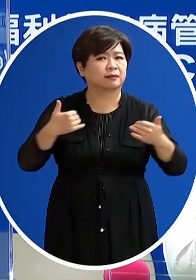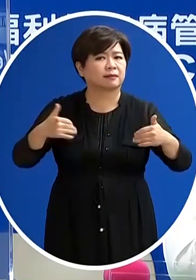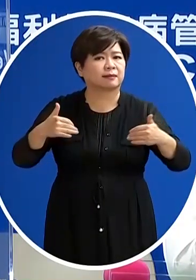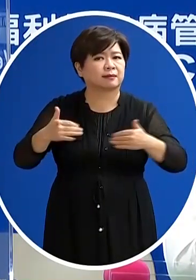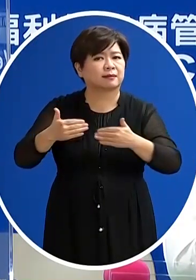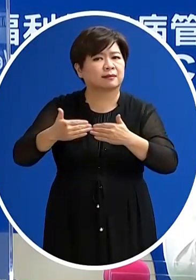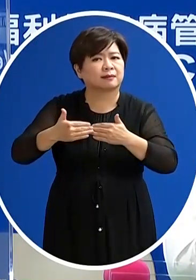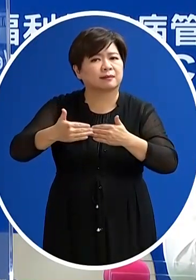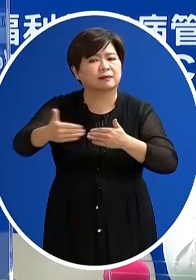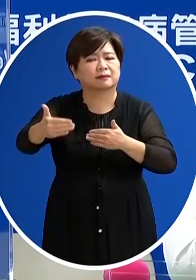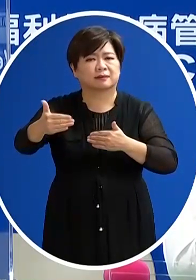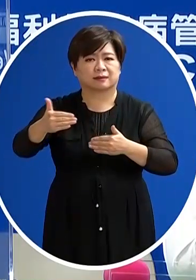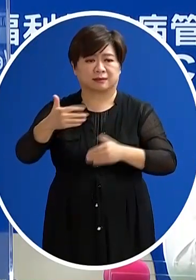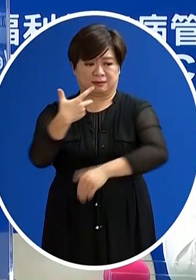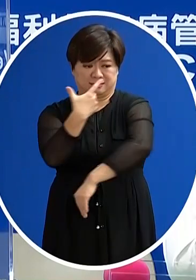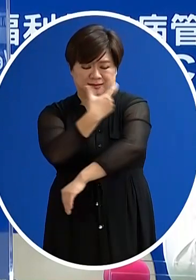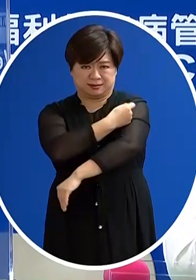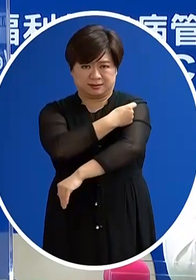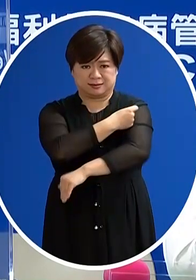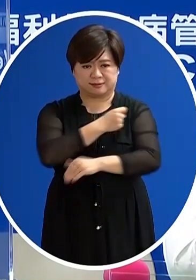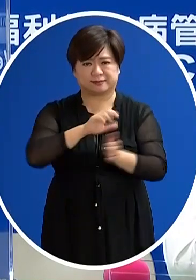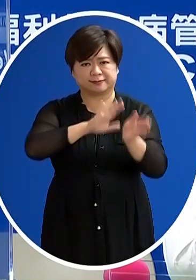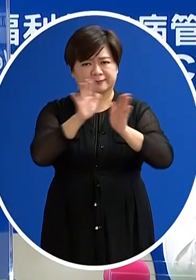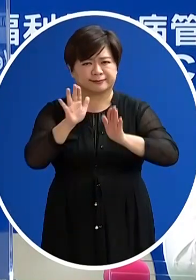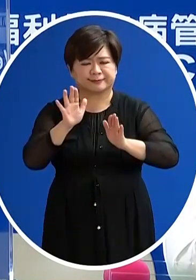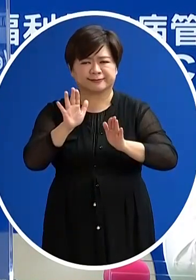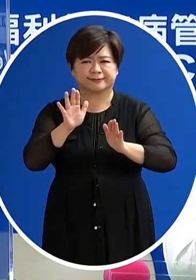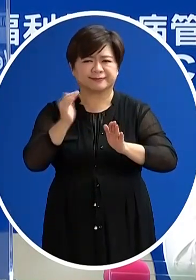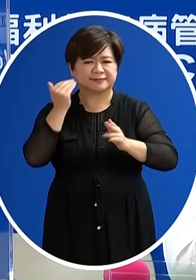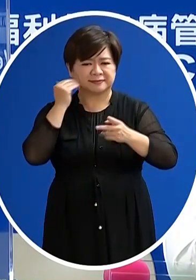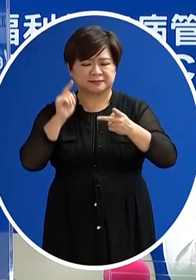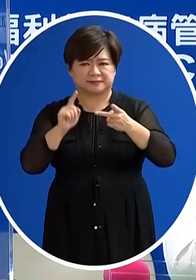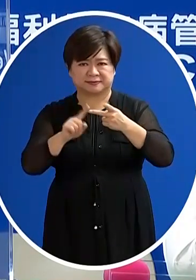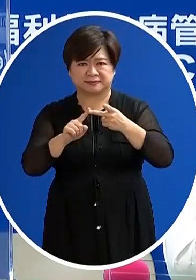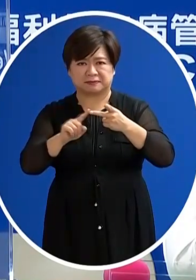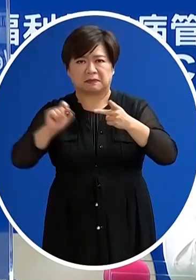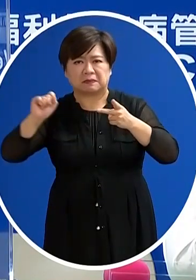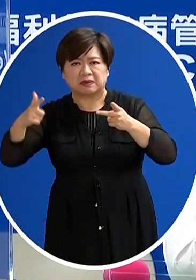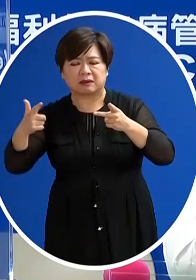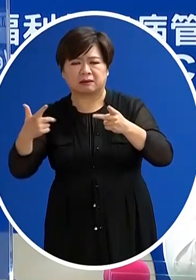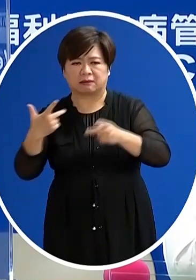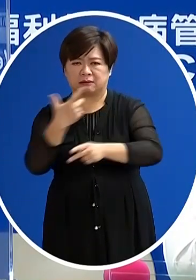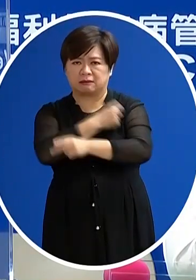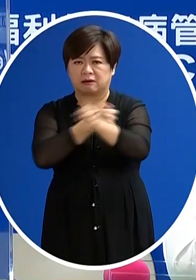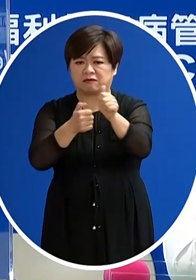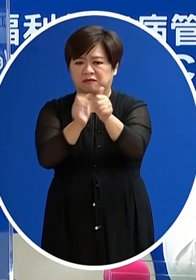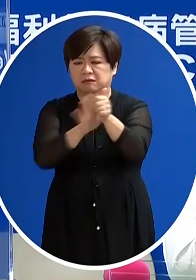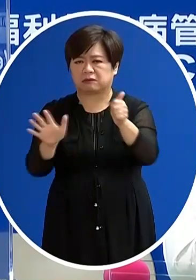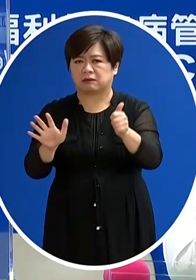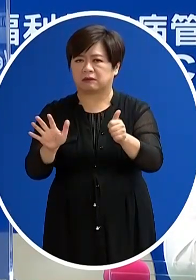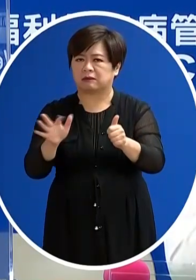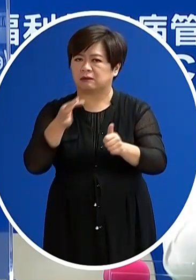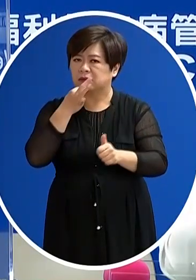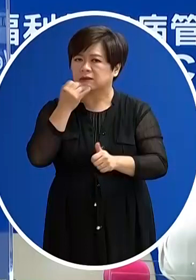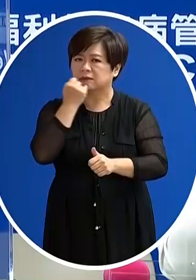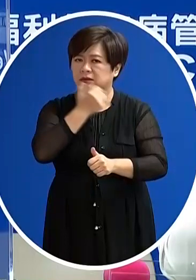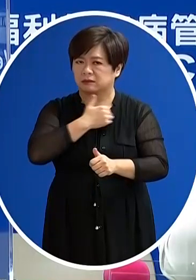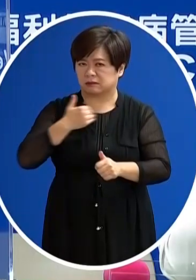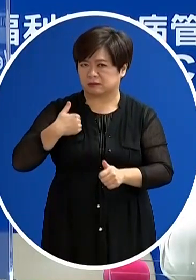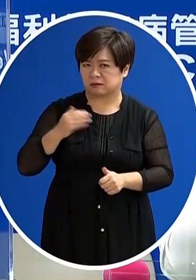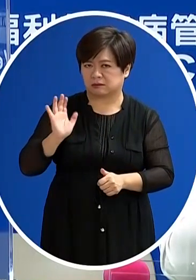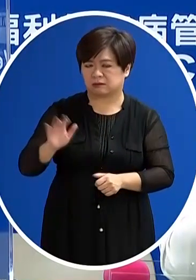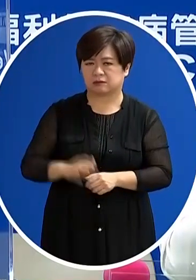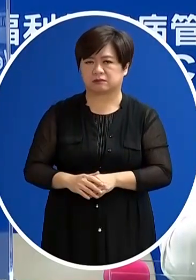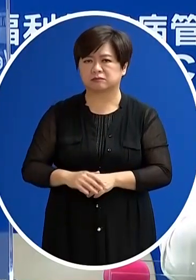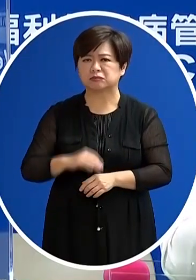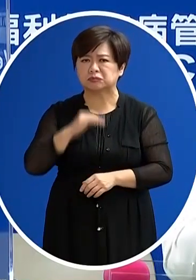种的不同性质的疫苗，那当然就多一种疫苗的副作用的可能性，好，所以能够多观察一下国